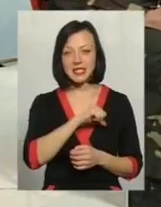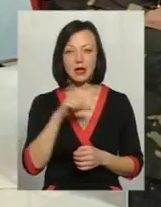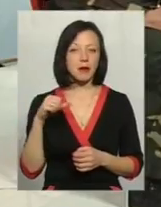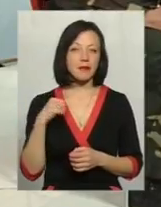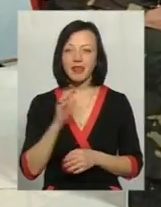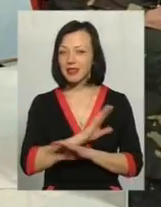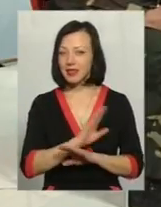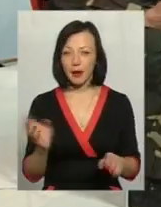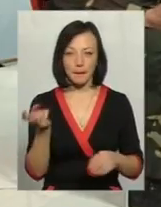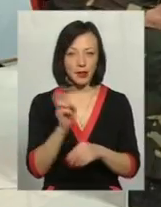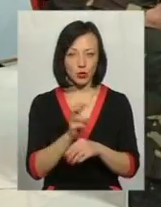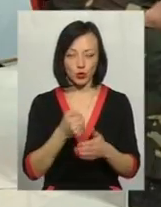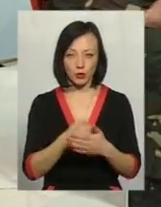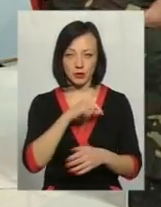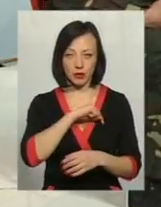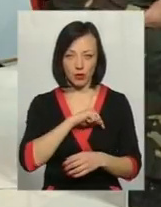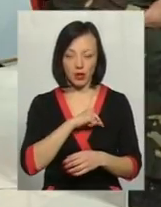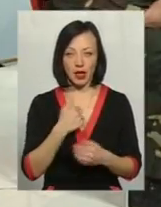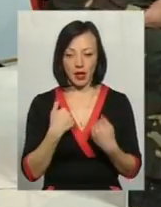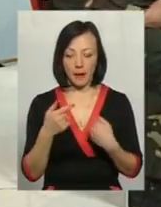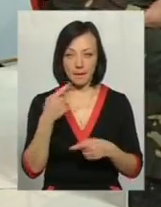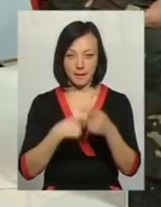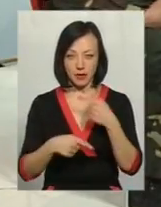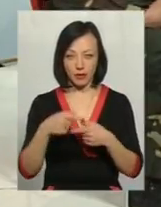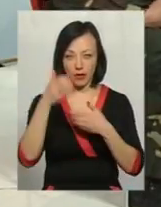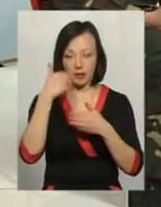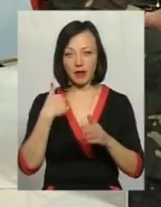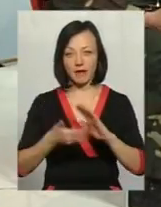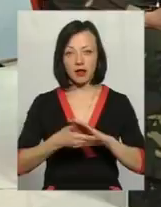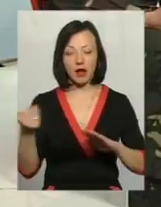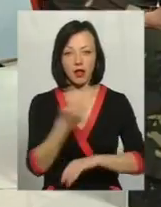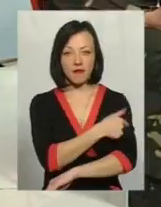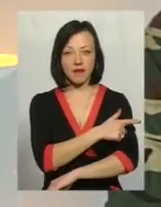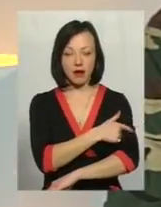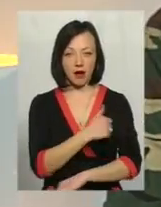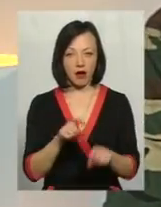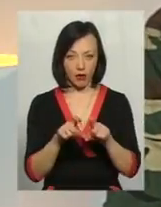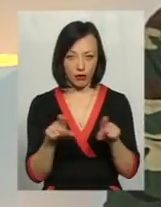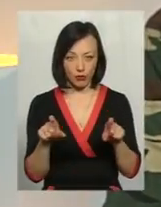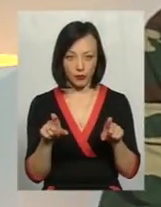до психолога. Потрібно, от я пам'ятаю, як я прийшов з Афганістану, мене викликали в лікарню.